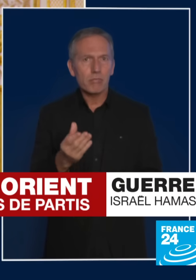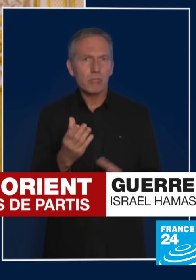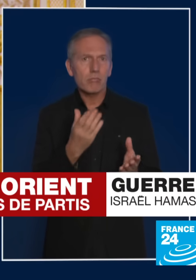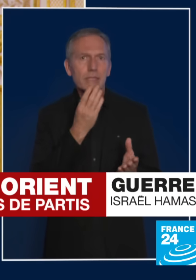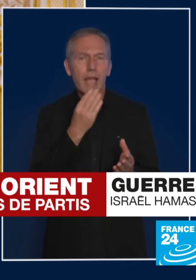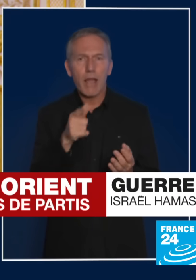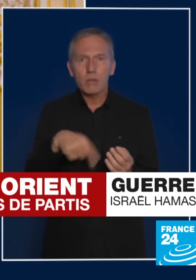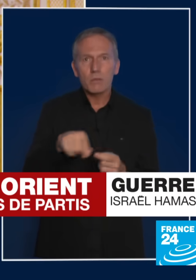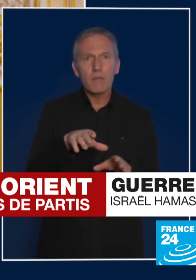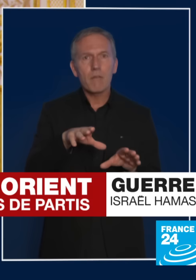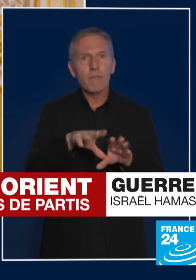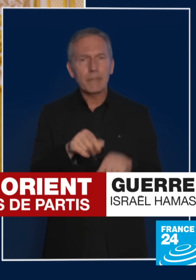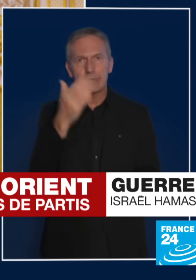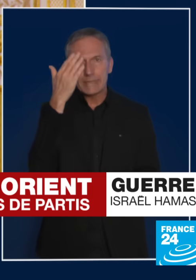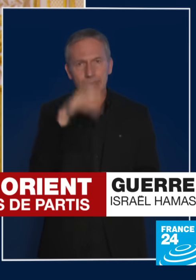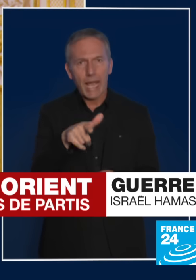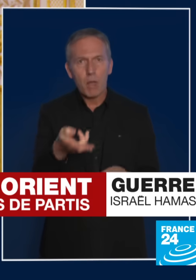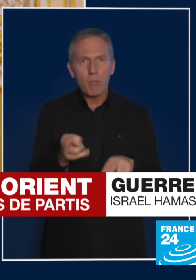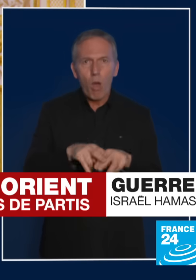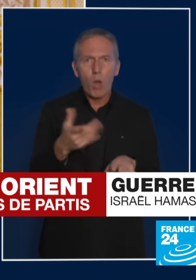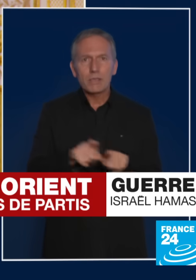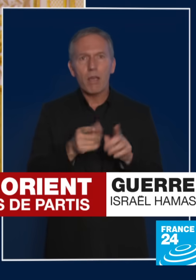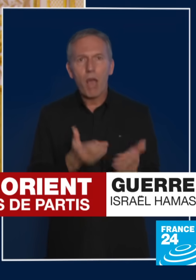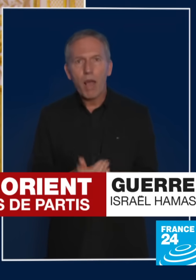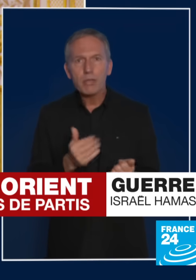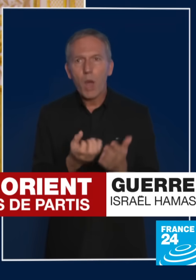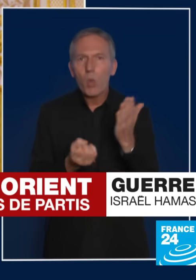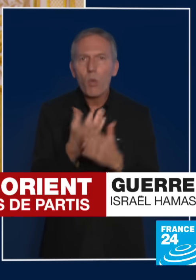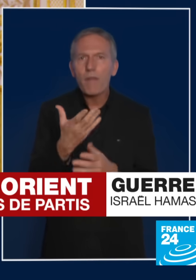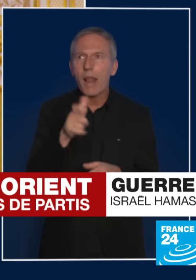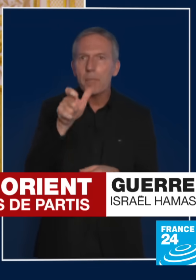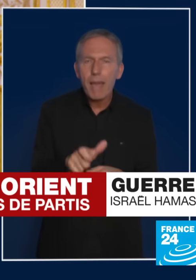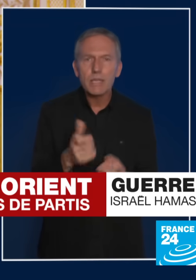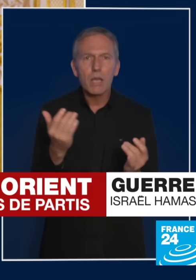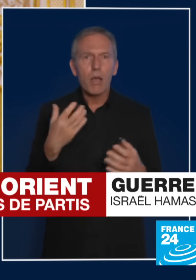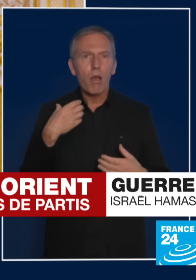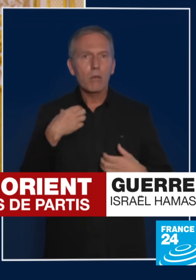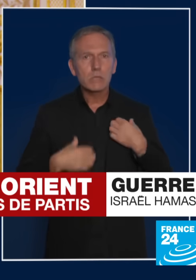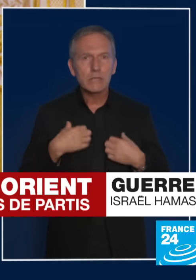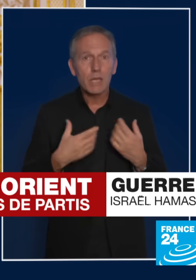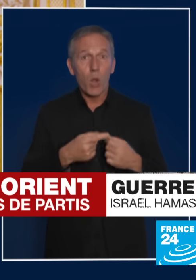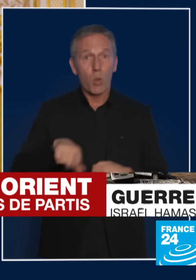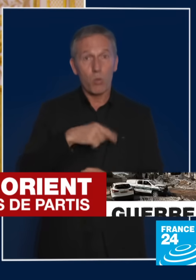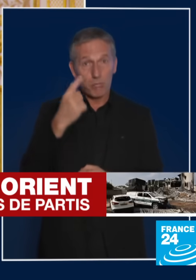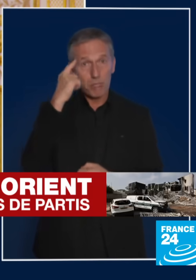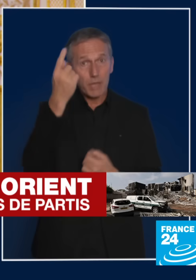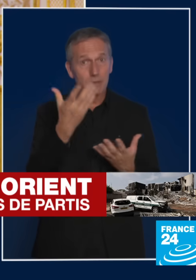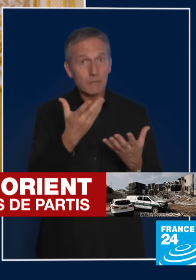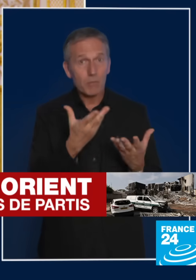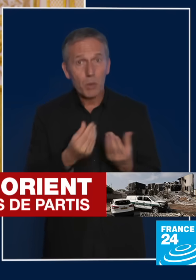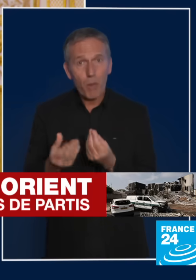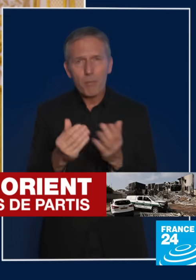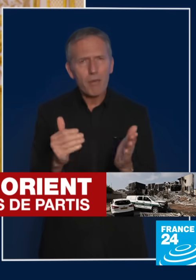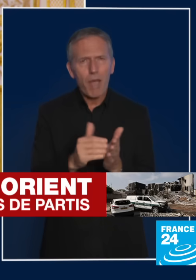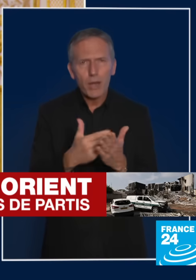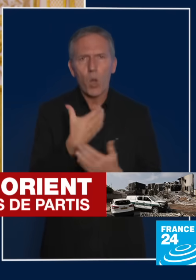qui savent qu'elles ont perdu un desleur et à celles qui attendent des nouvelles d'un proche que nous pensons à ce peuple encore dans